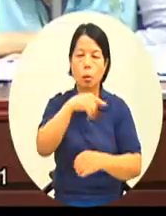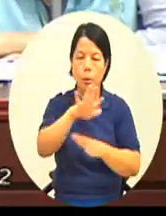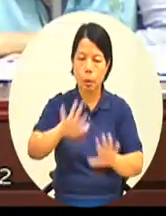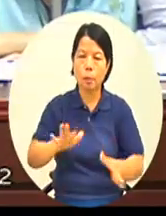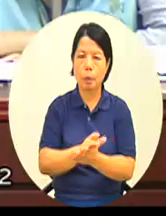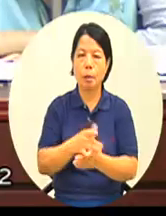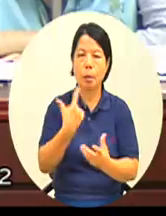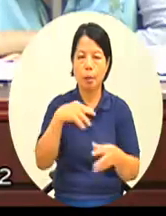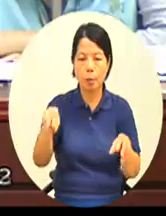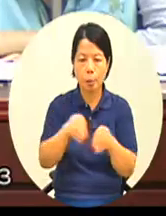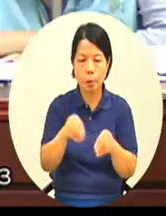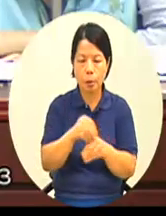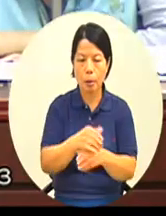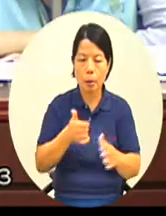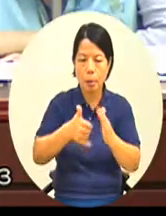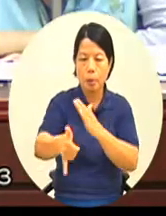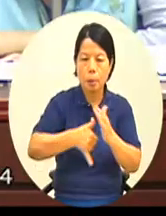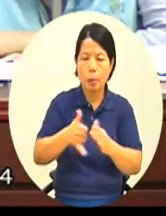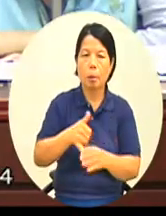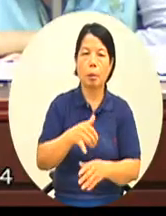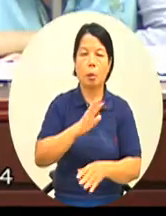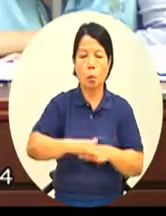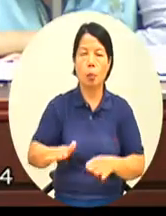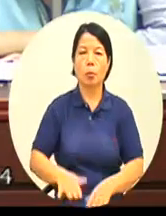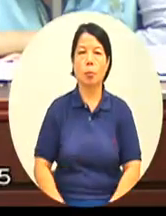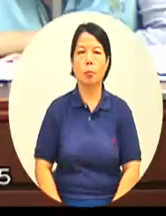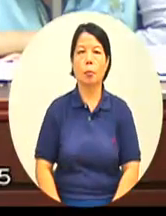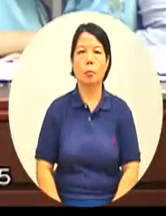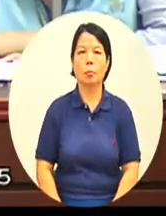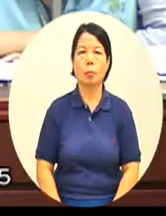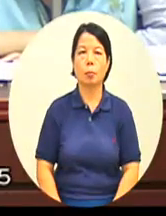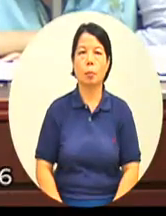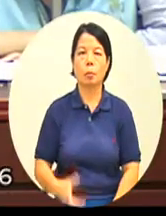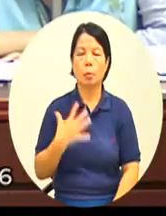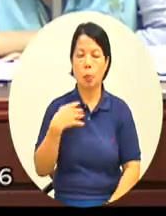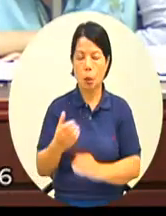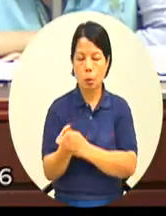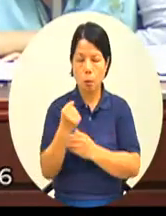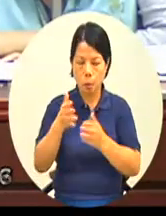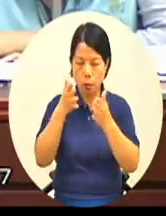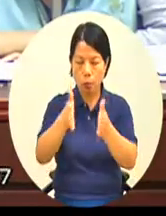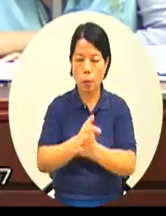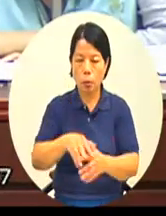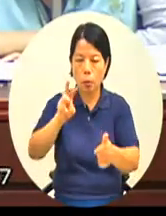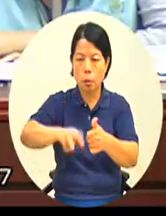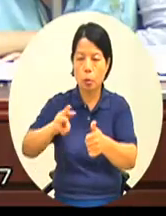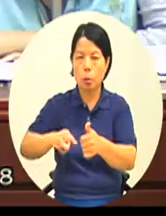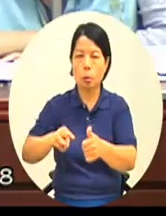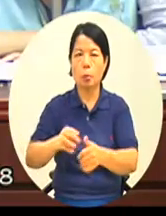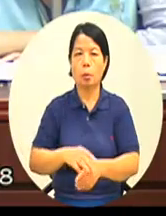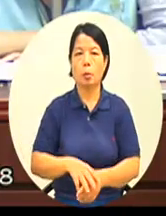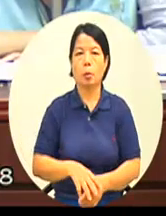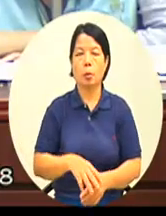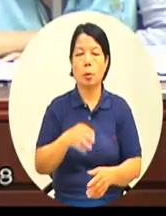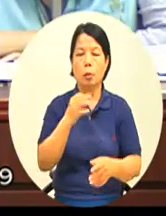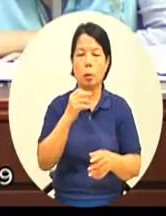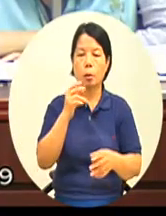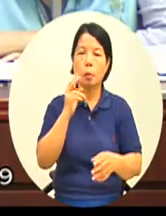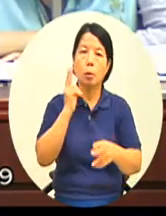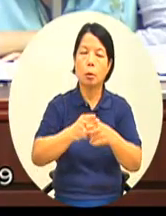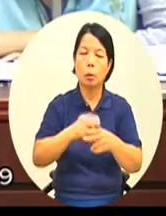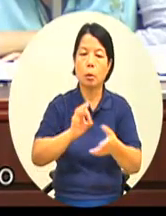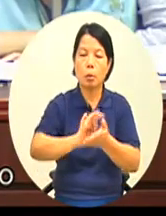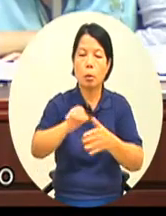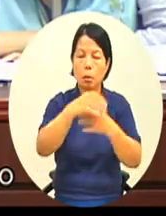以他们会进进出出劳动市场。那这个部分我们尽量朝向训用合一的部分，所以我们也有对于